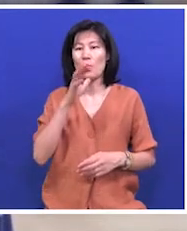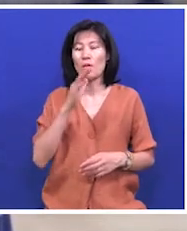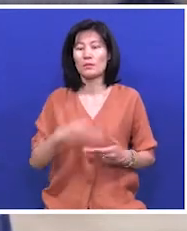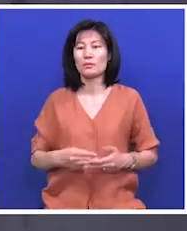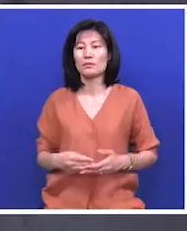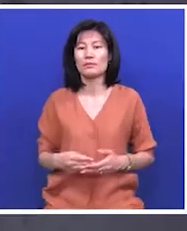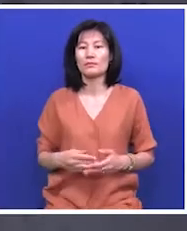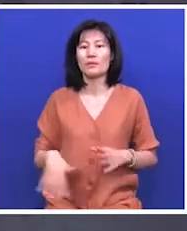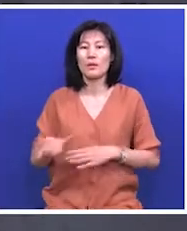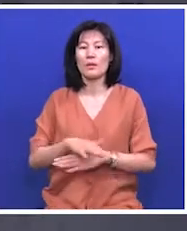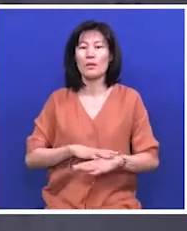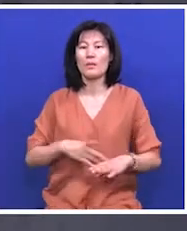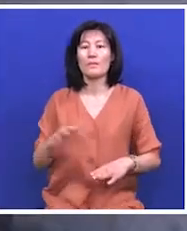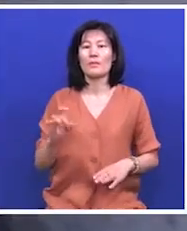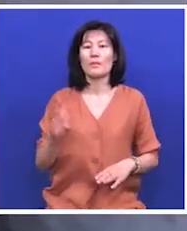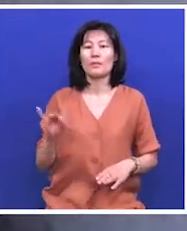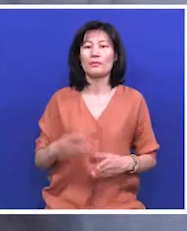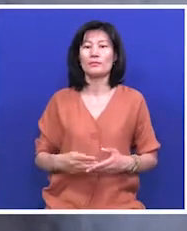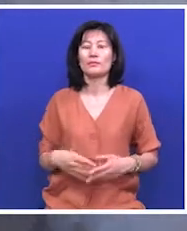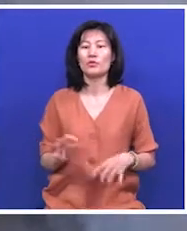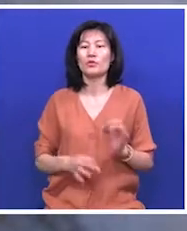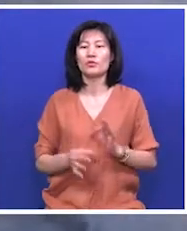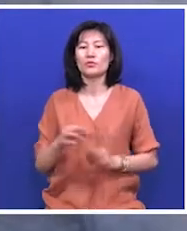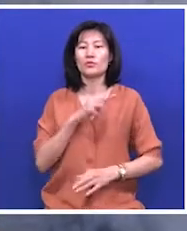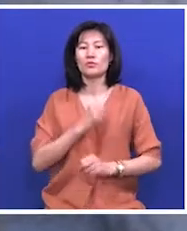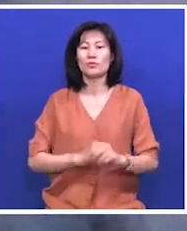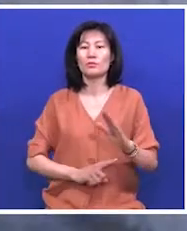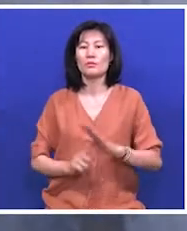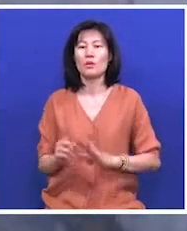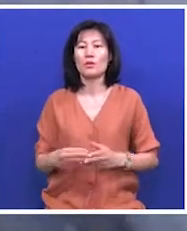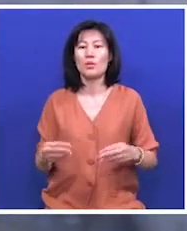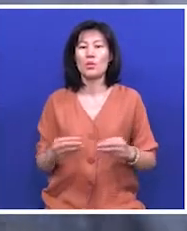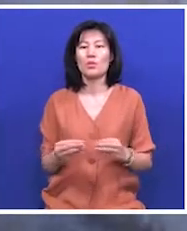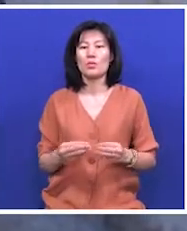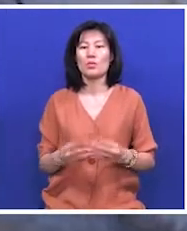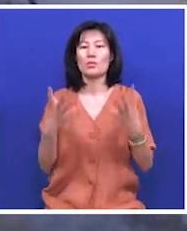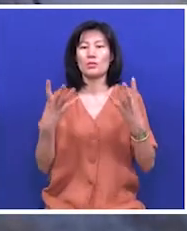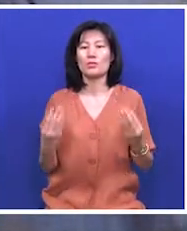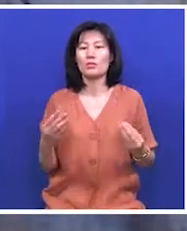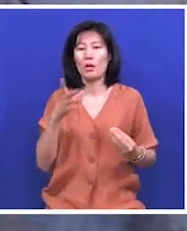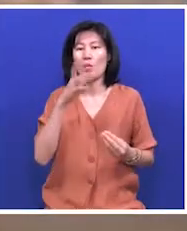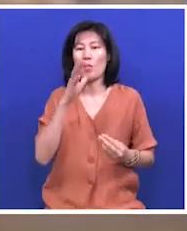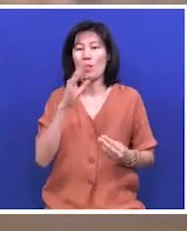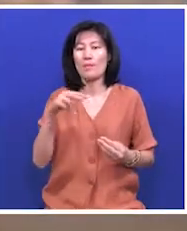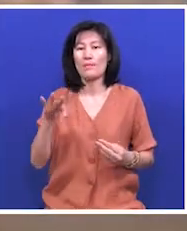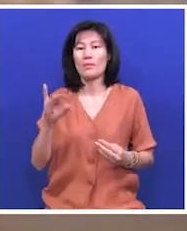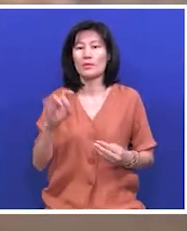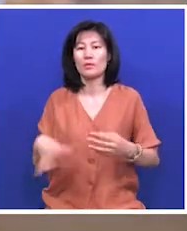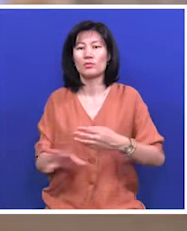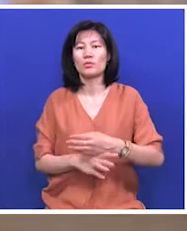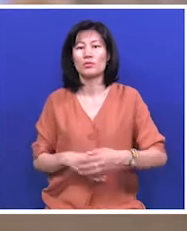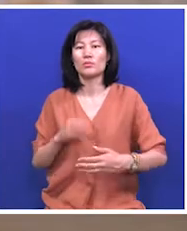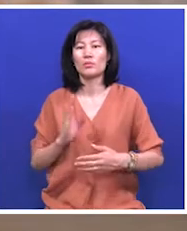Айтылған мерзімге бәрін орындаймыз деп ойлаймын. Мына құрылыс жұмыстарын бастағанымызға 10 күндей уақыт болды.